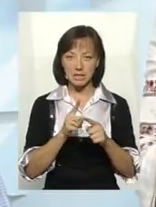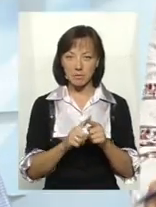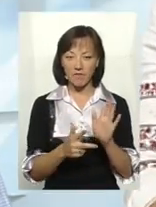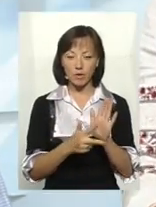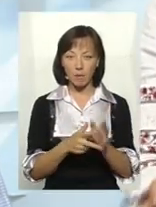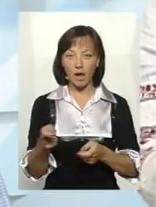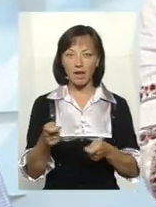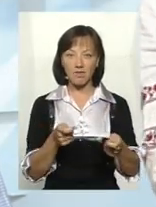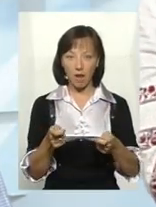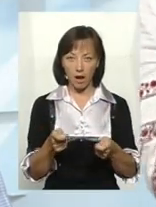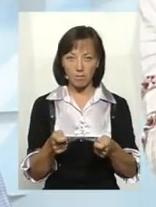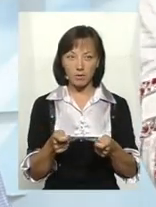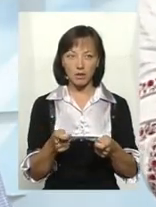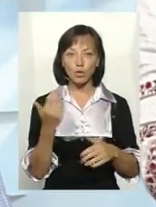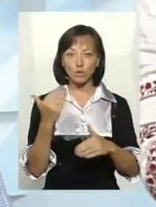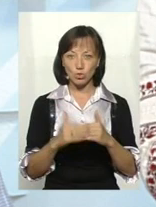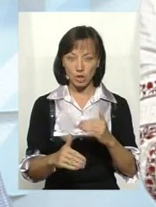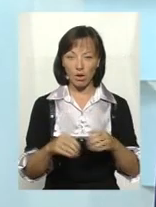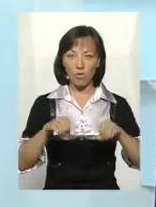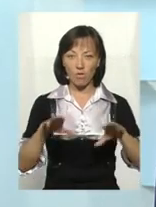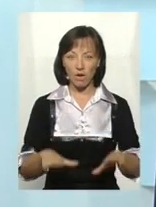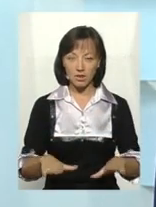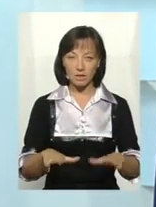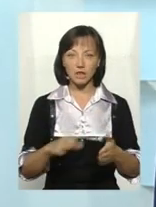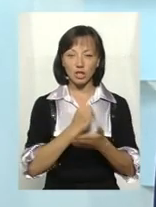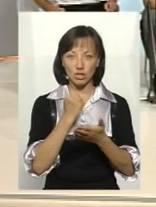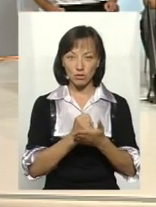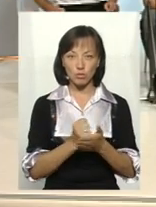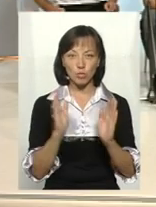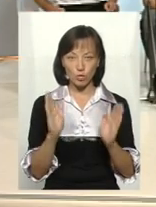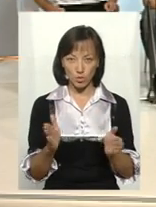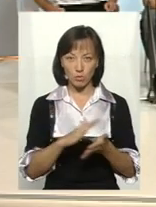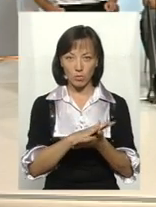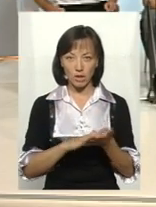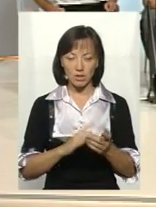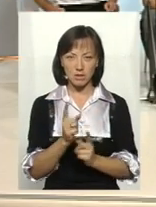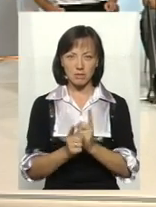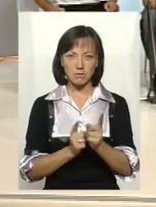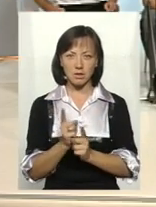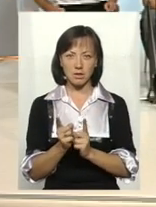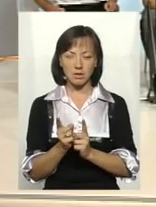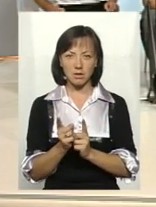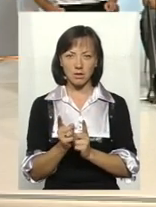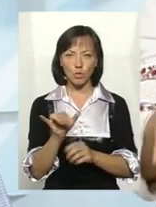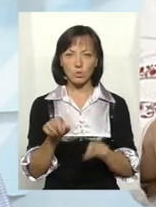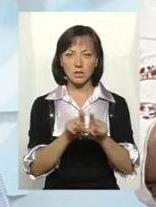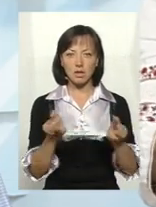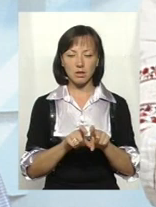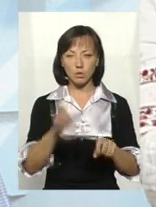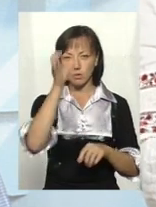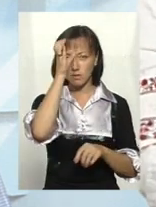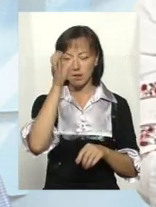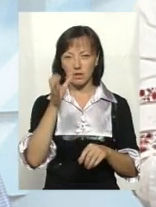8 керівниками, щодо яких вже ухвалене рішення, буде і подальші зміни у закладах